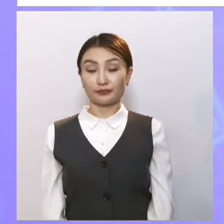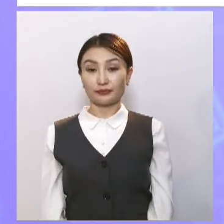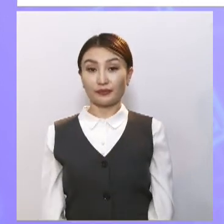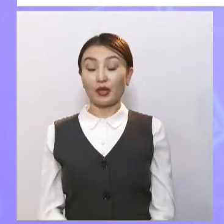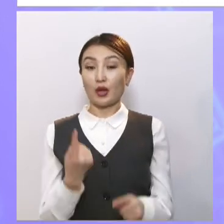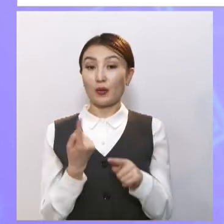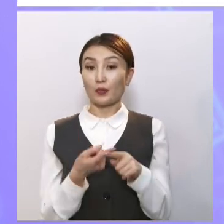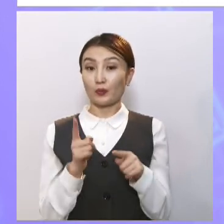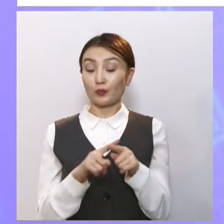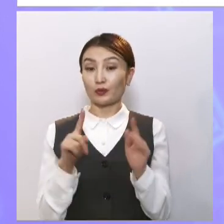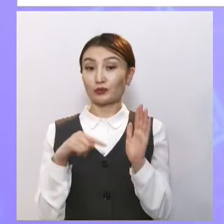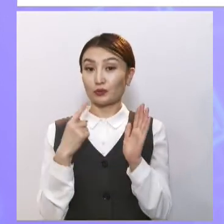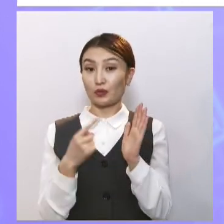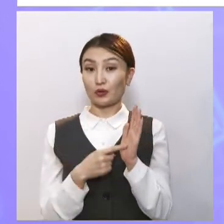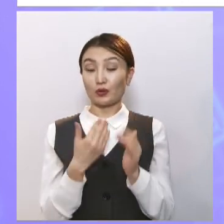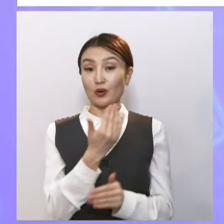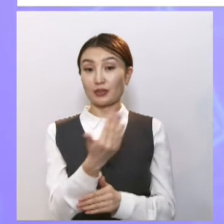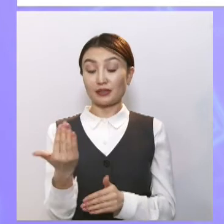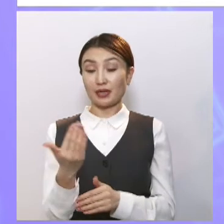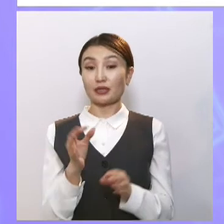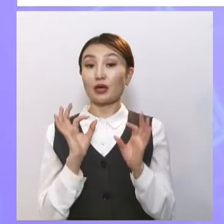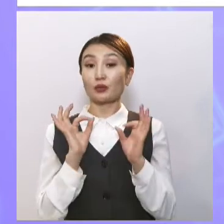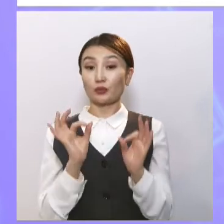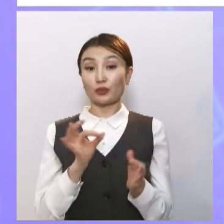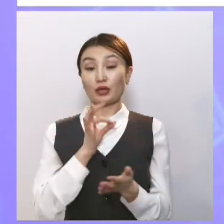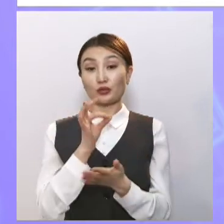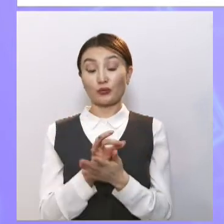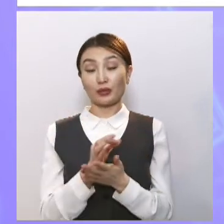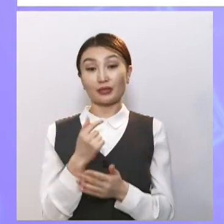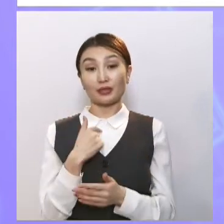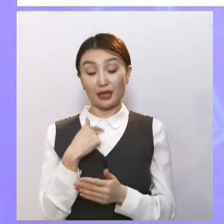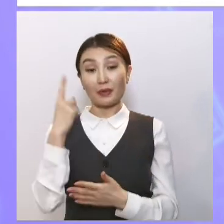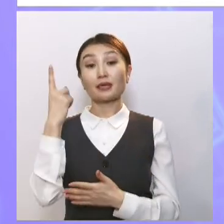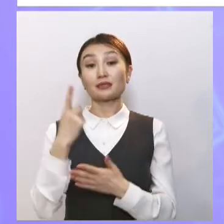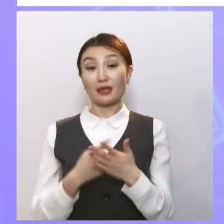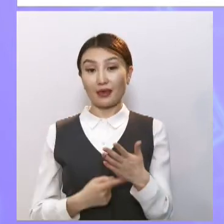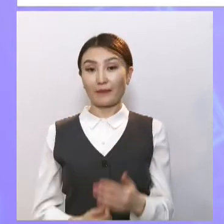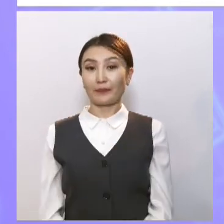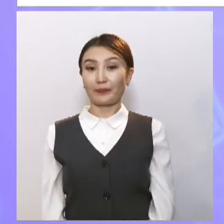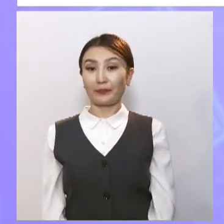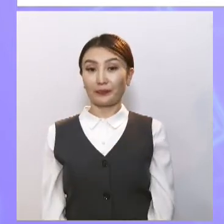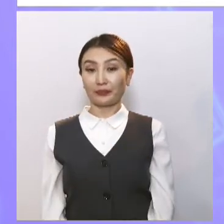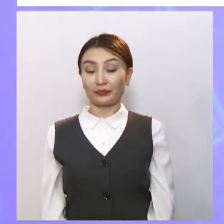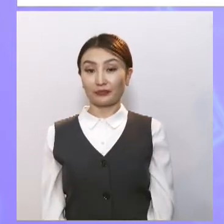Бул суроолорго мен силерди туура жооп бердиңер деп ишенемин.